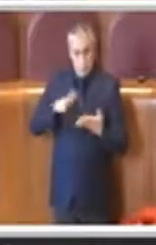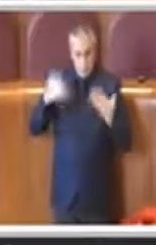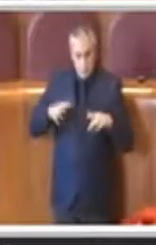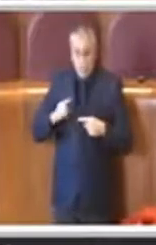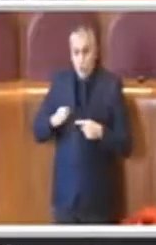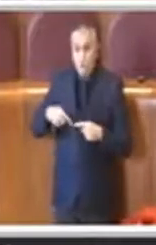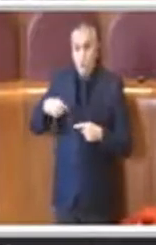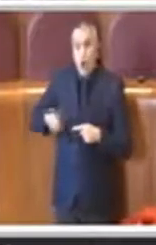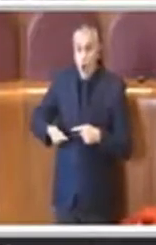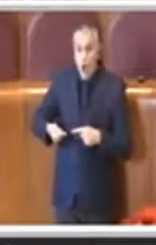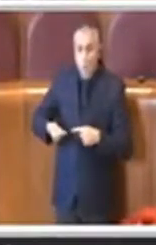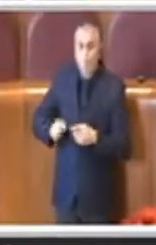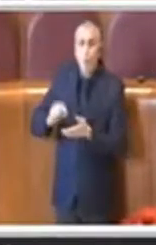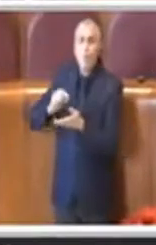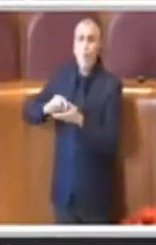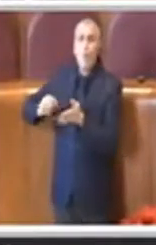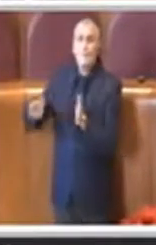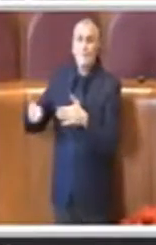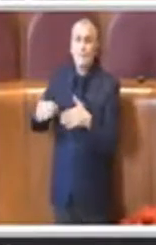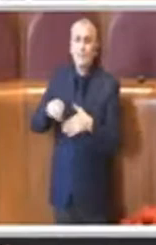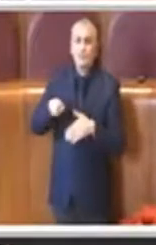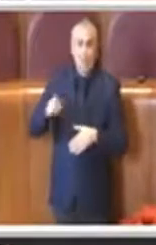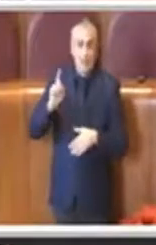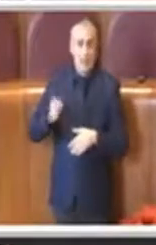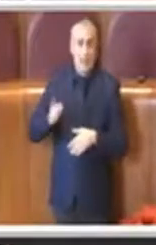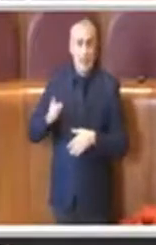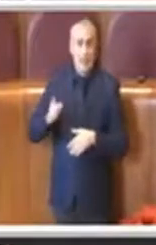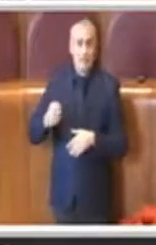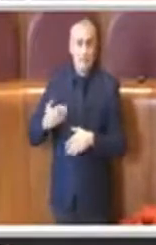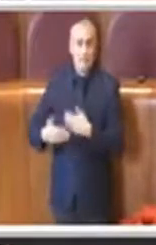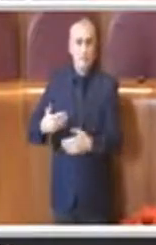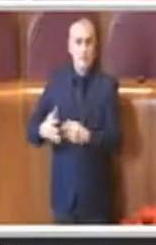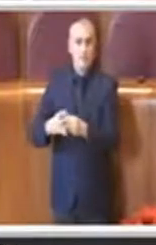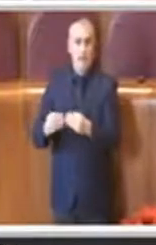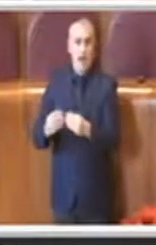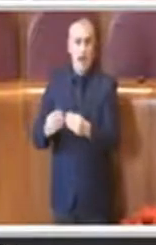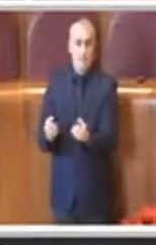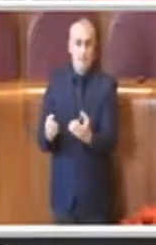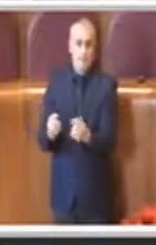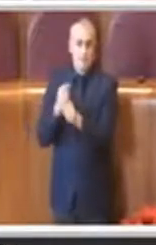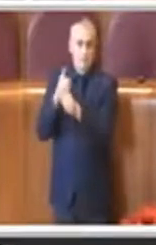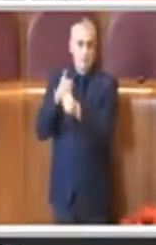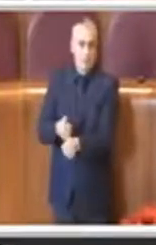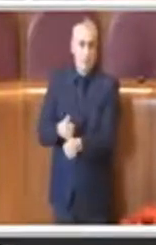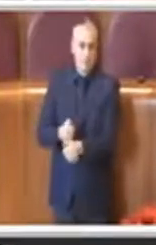realtà impegnarsi per portarle in attuazione queste delibere.